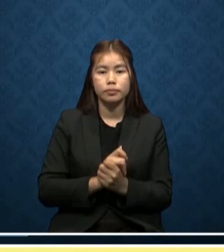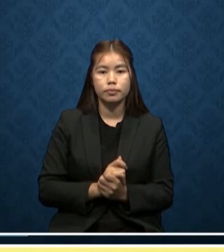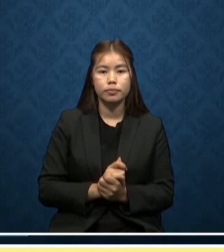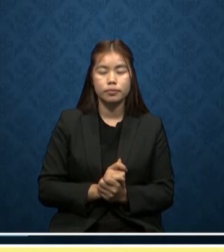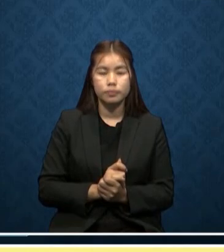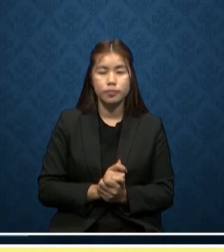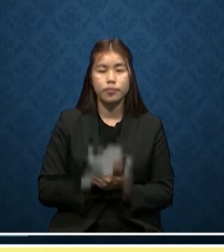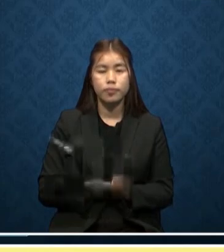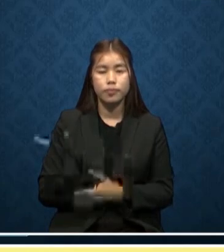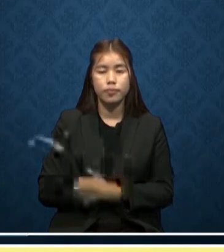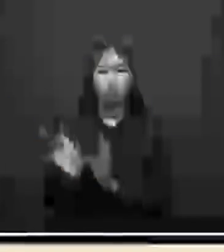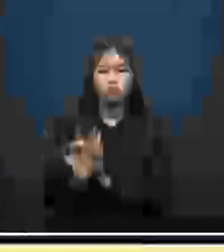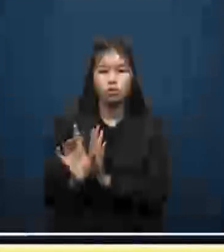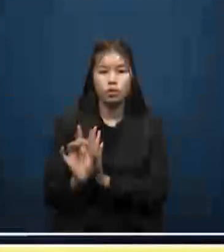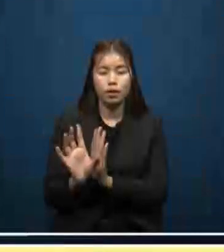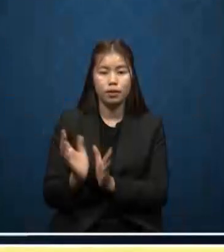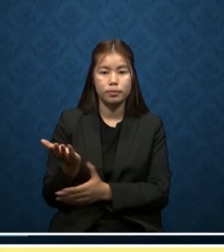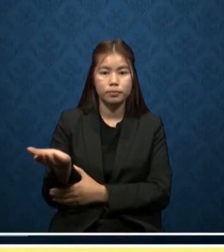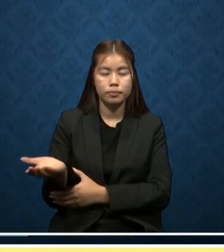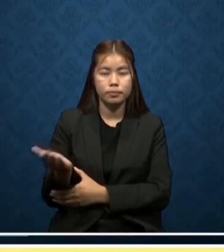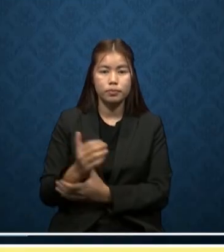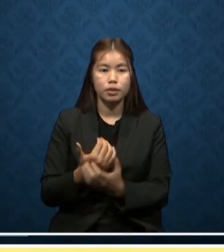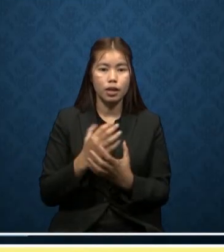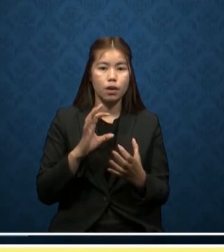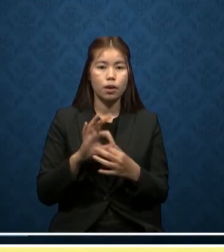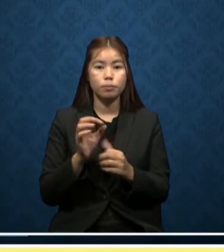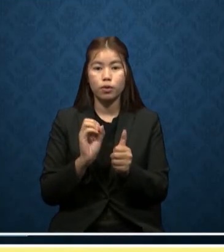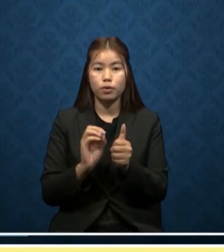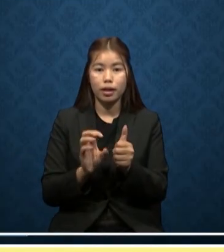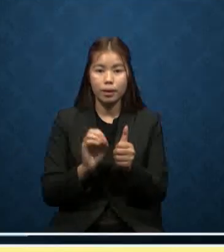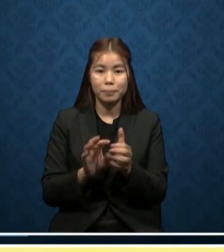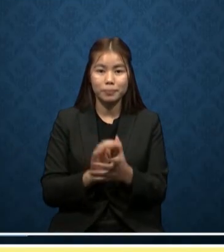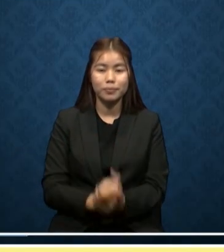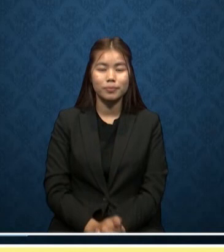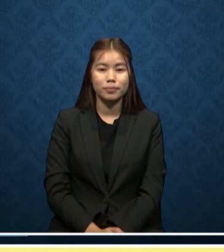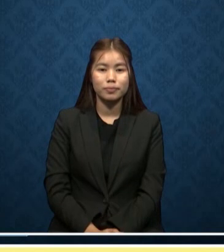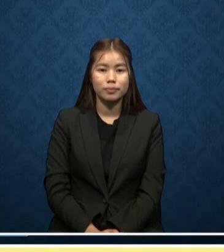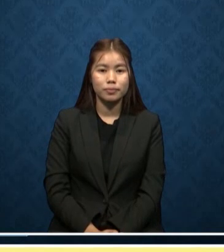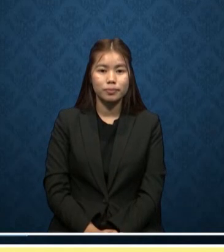แผ่นสุดท้ายในเรื่องของข้อเสนอแนะนะครับ